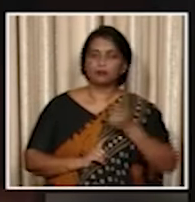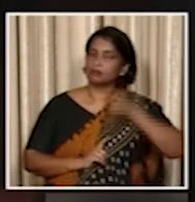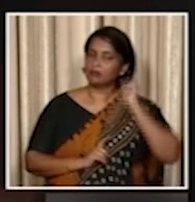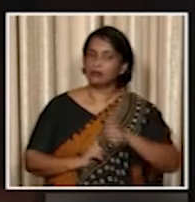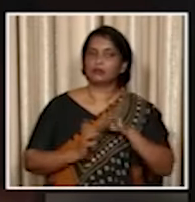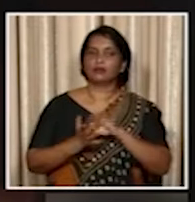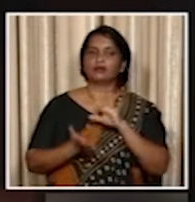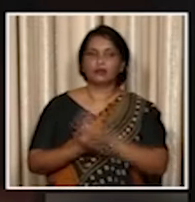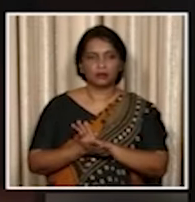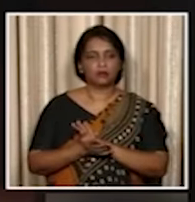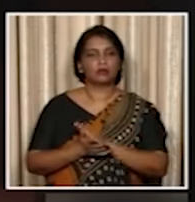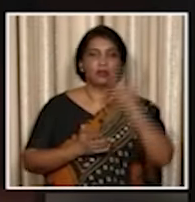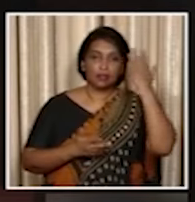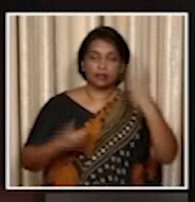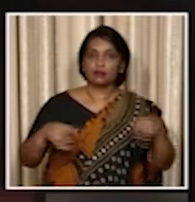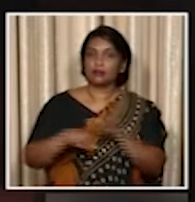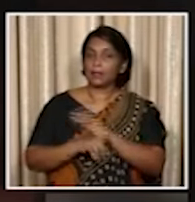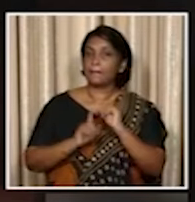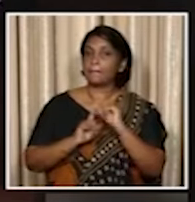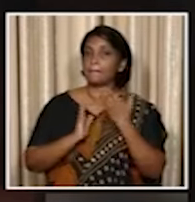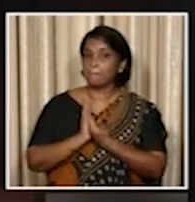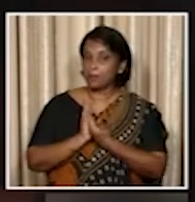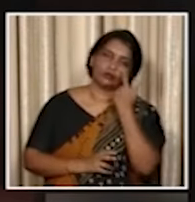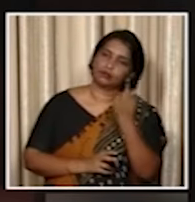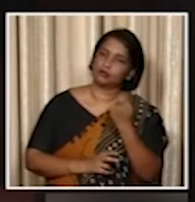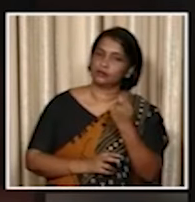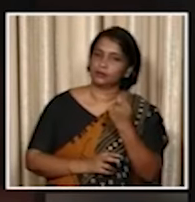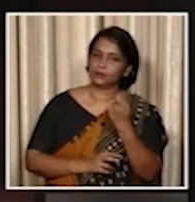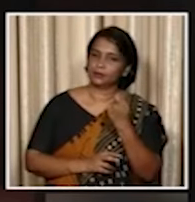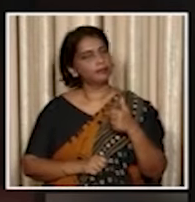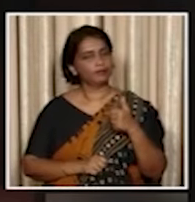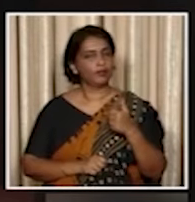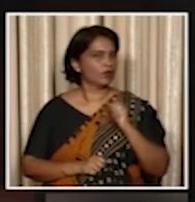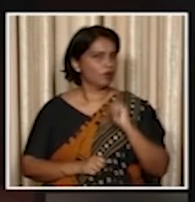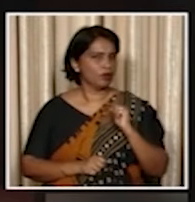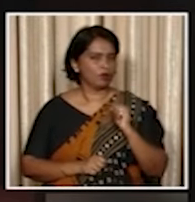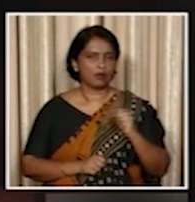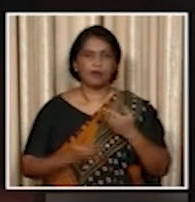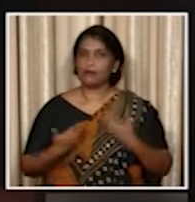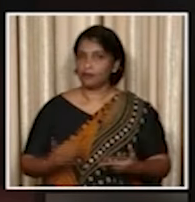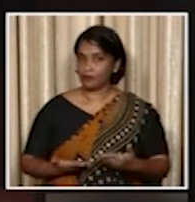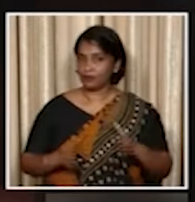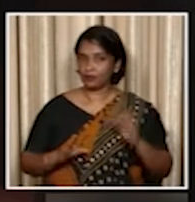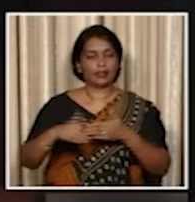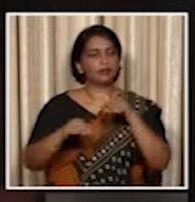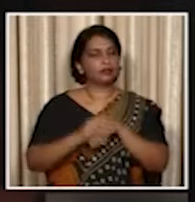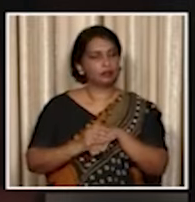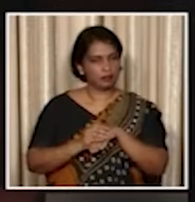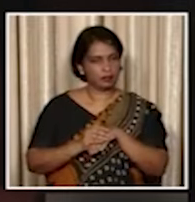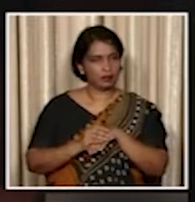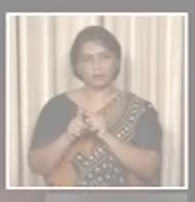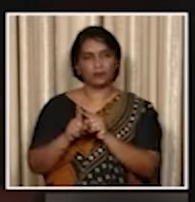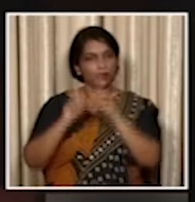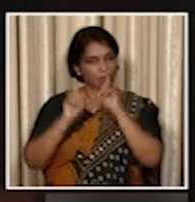අනිවාර්ය ආදාහන ප්‍රතිපත්තිය සම්බන්ධව සමාව අයදීම. මම හිතන මේක හොඳ දෙයක්. දැන් වර්තමානයේ ඉන්න කැබිනට් එකේ අයත් මේකට